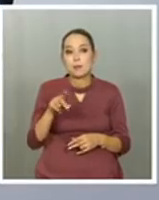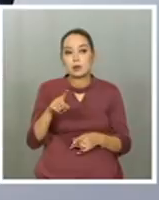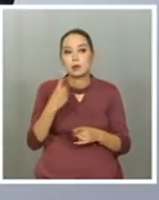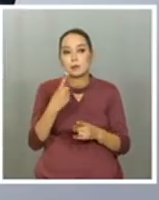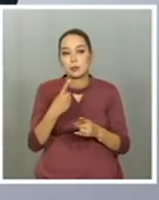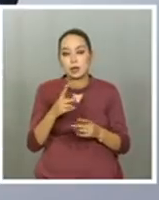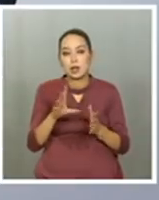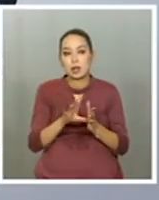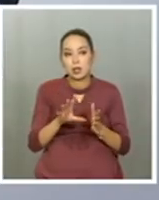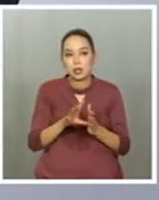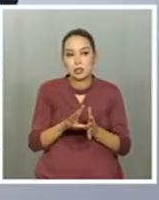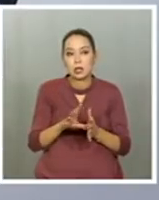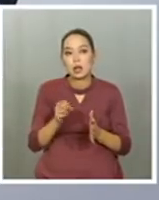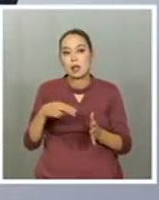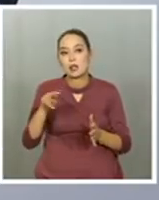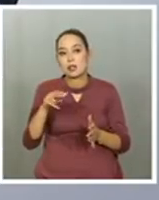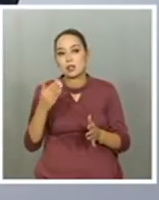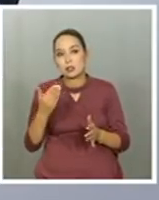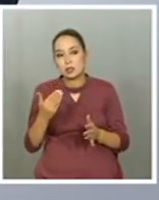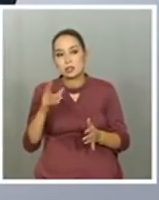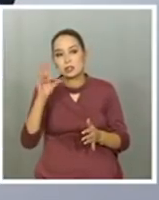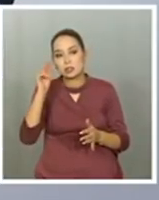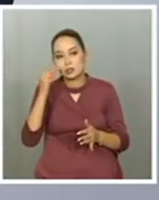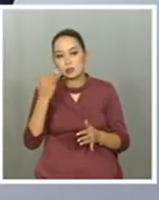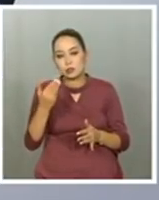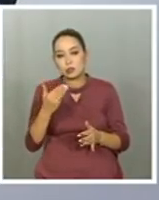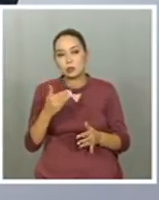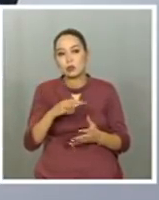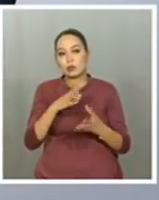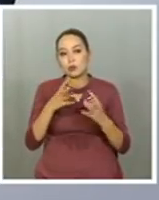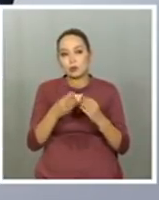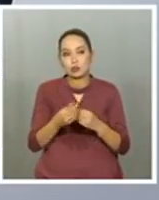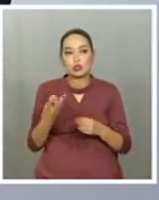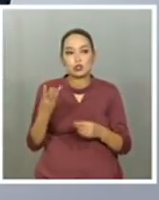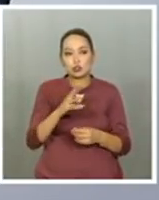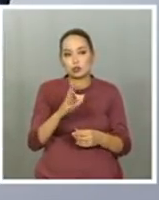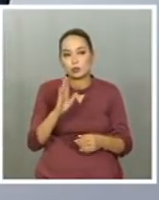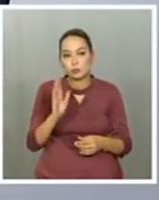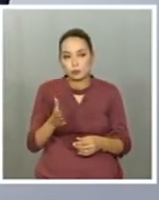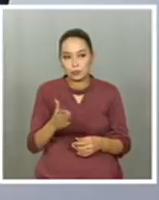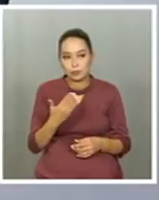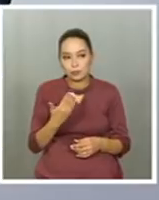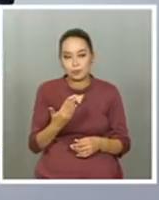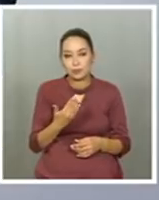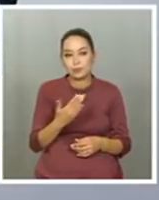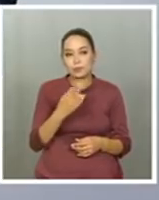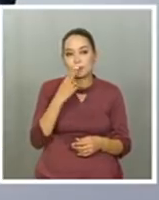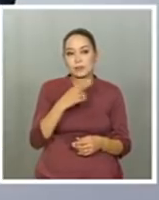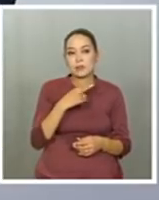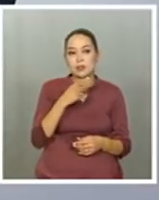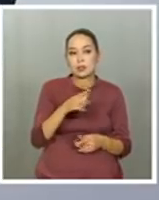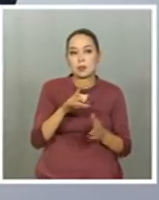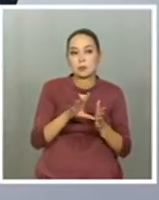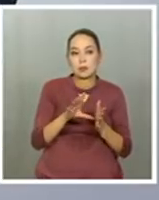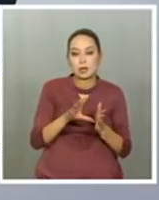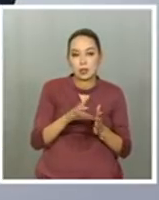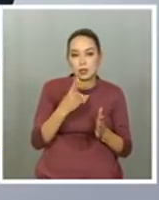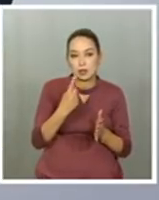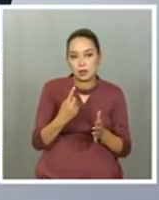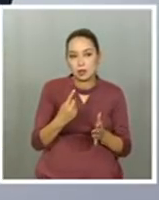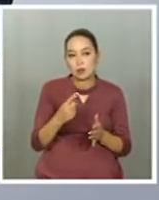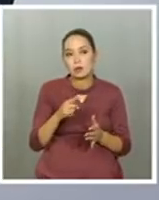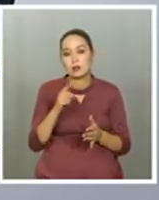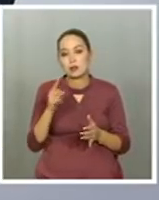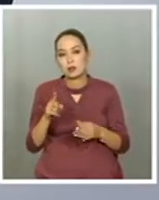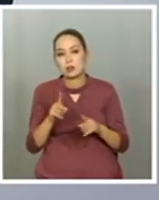D деңгейшесіне шыққан кезде тотығу дәрежесі 3 болады. Қалған P деңгейшесіндегі бір электрон D деңгейшесіне қозу